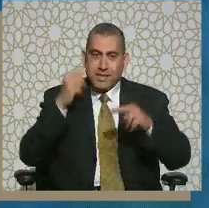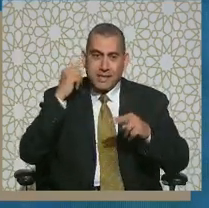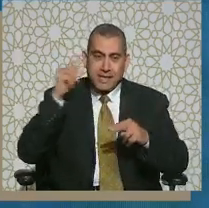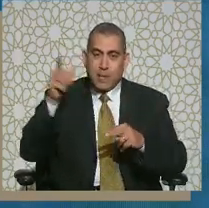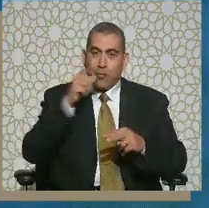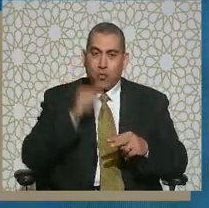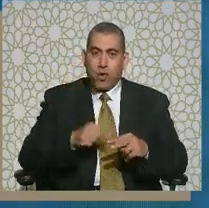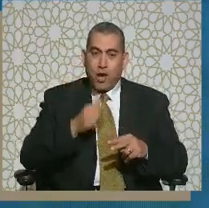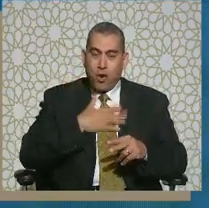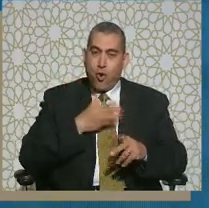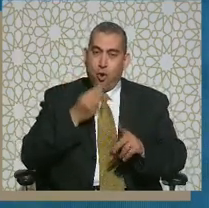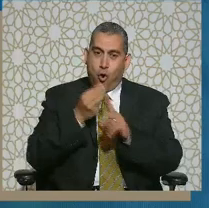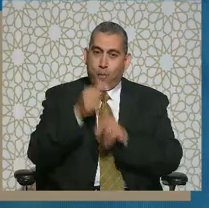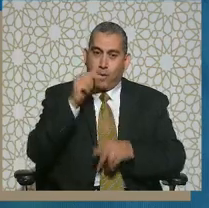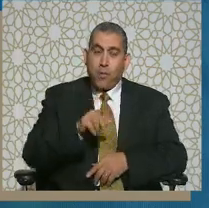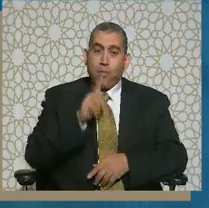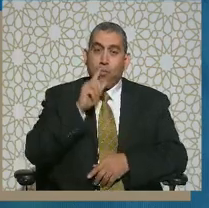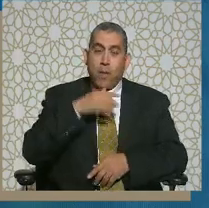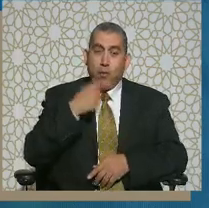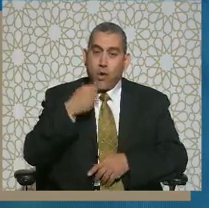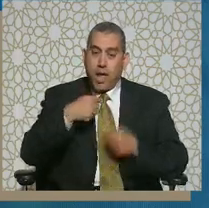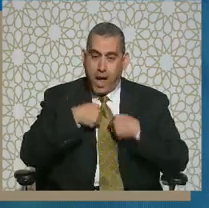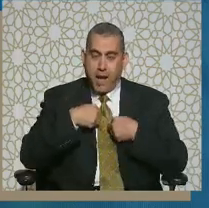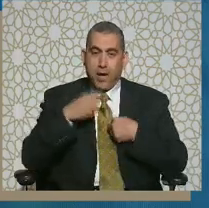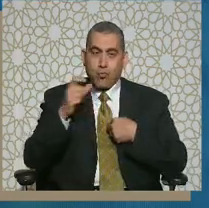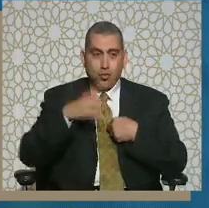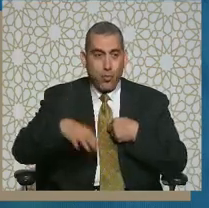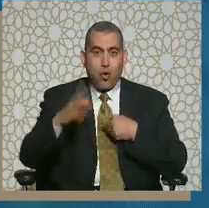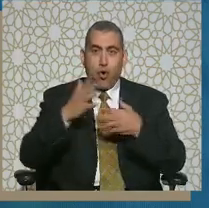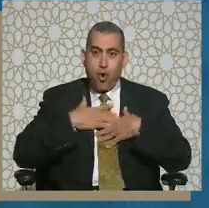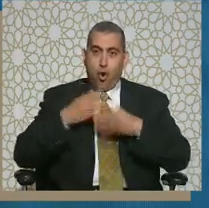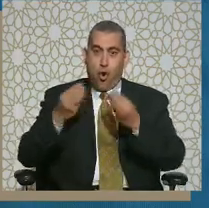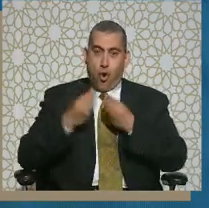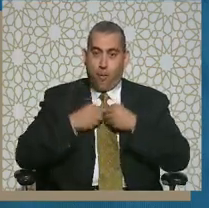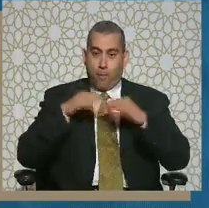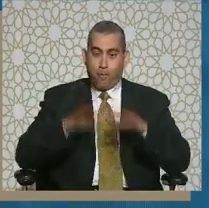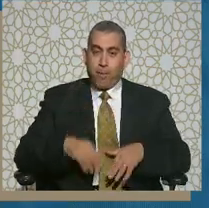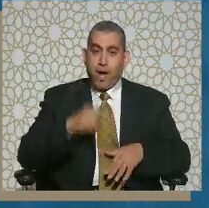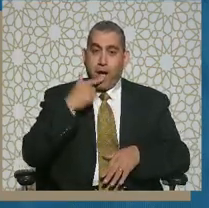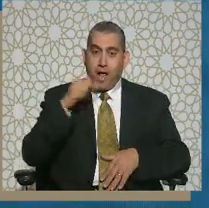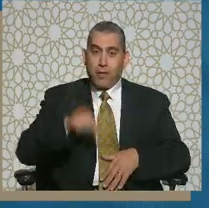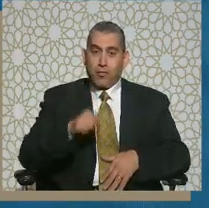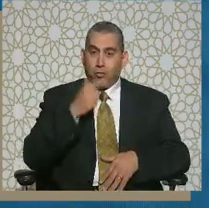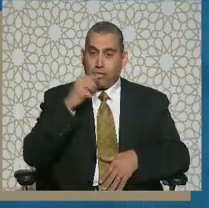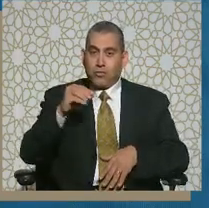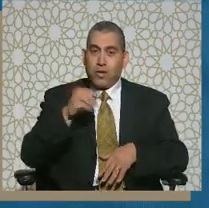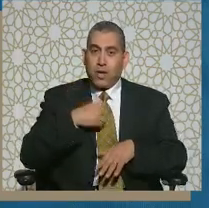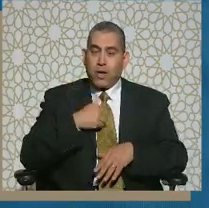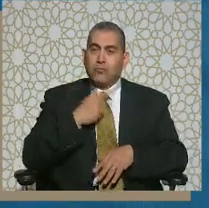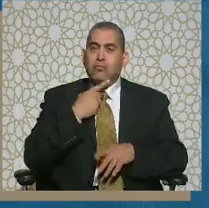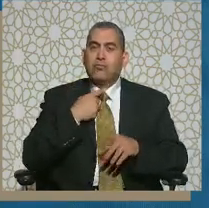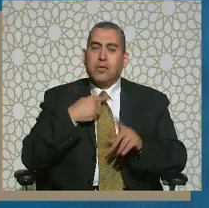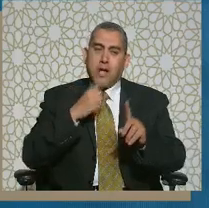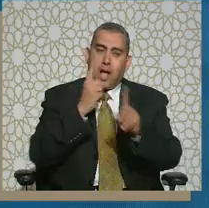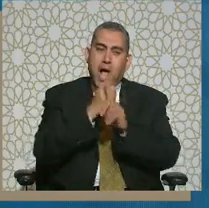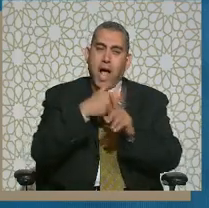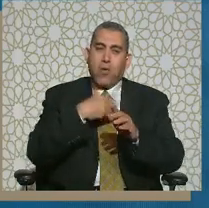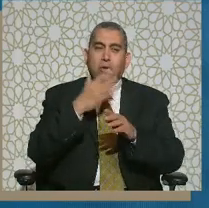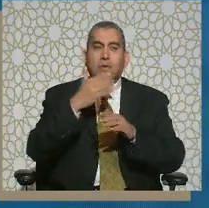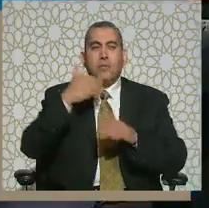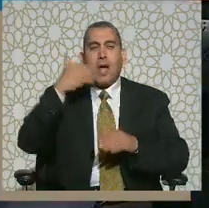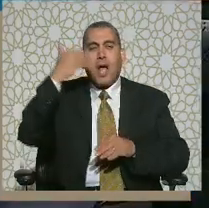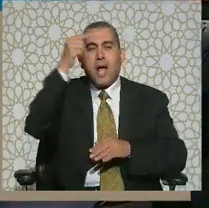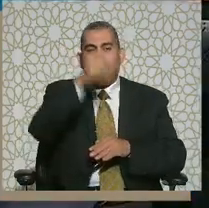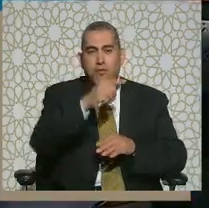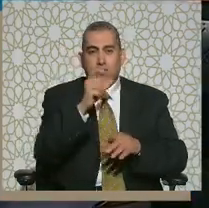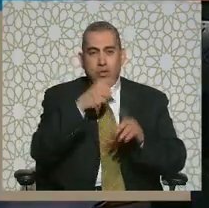واحنا كمان كان حضره النبي صلى الله عليه وسلم بيحبنا ويباد لنا الحب ويقول لنا ان هو مشتاق لينا صلى الله عليه وسلم